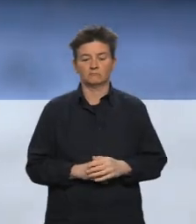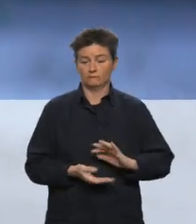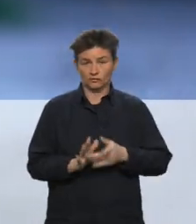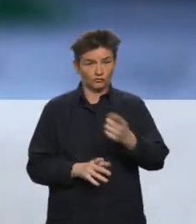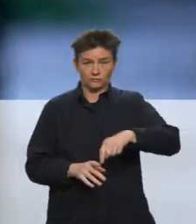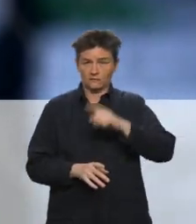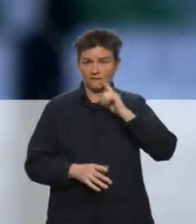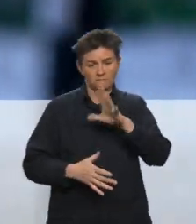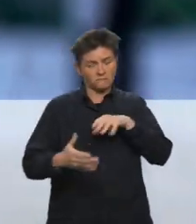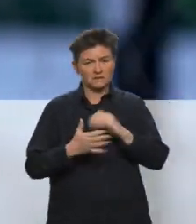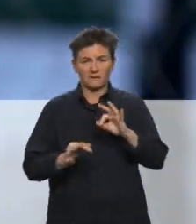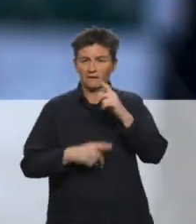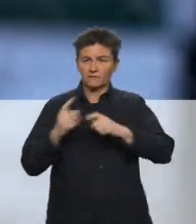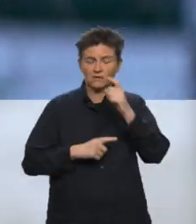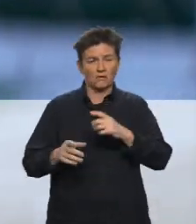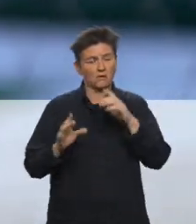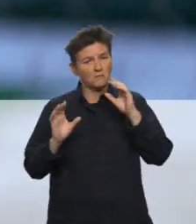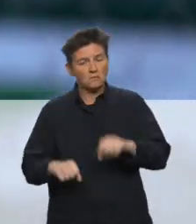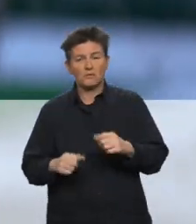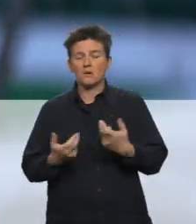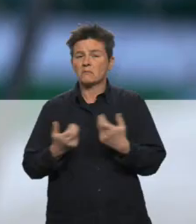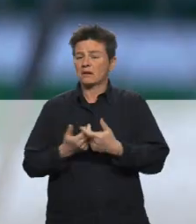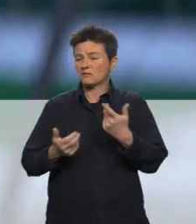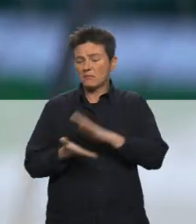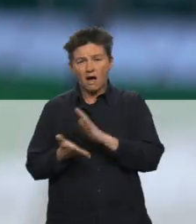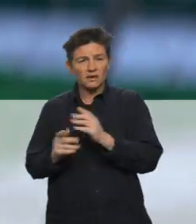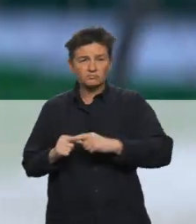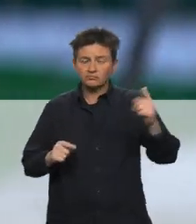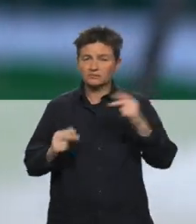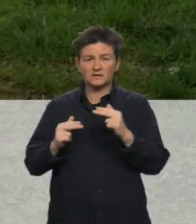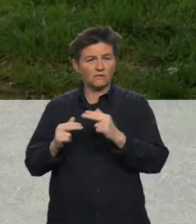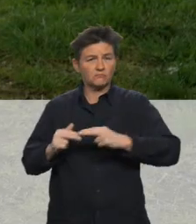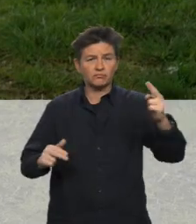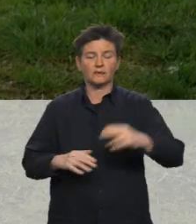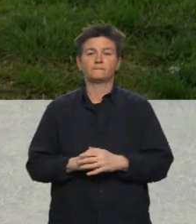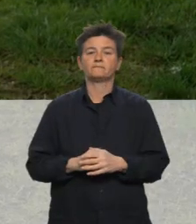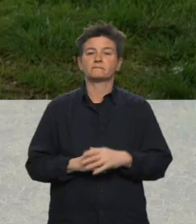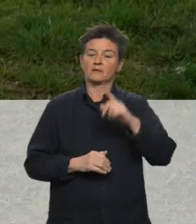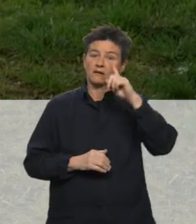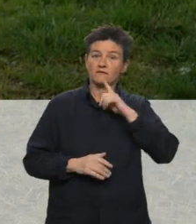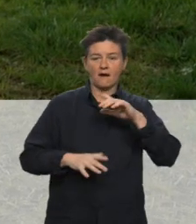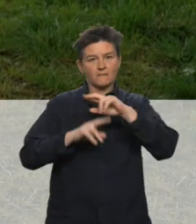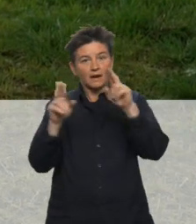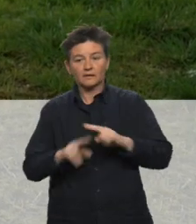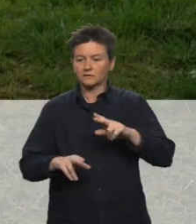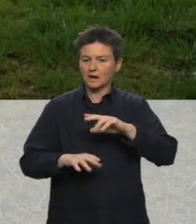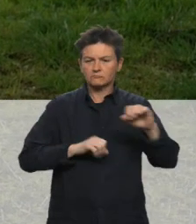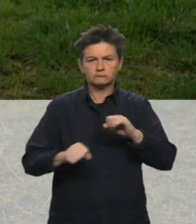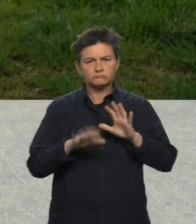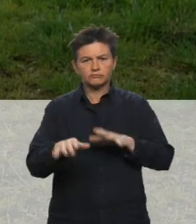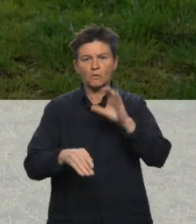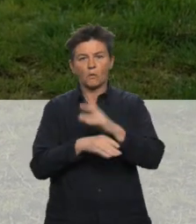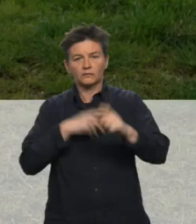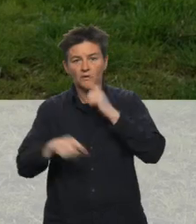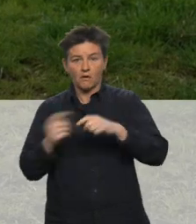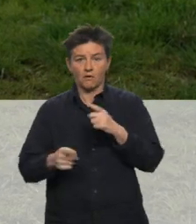toutes concernées par les violences sexistes, à tout âge, dans tous les lieux, dans tous les milieux. Les mobilisations féministes internationales contre les